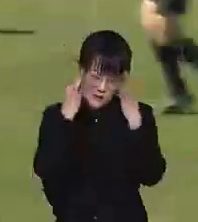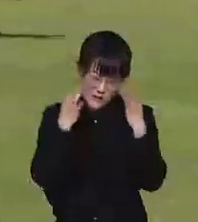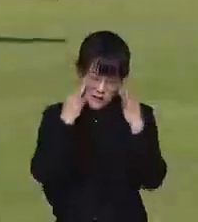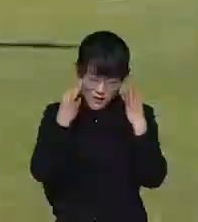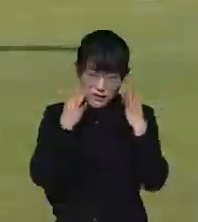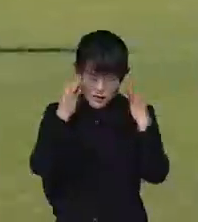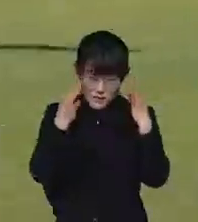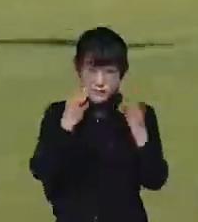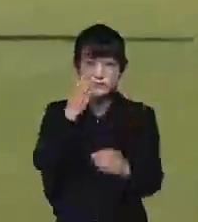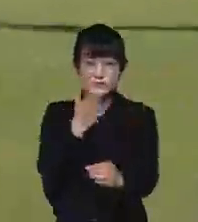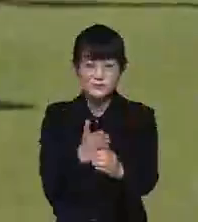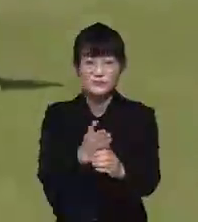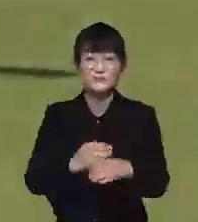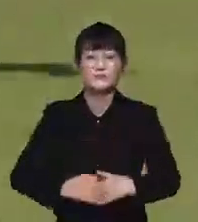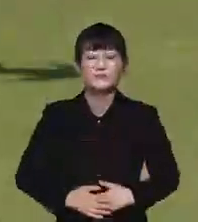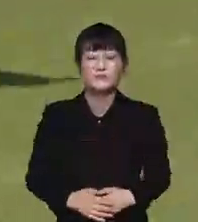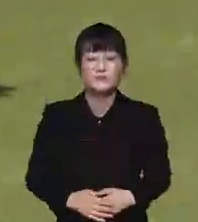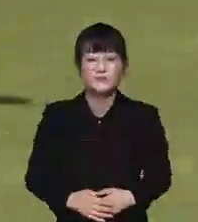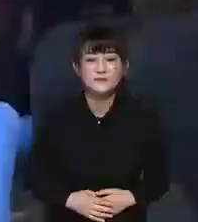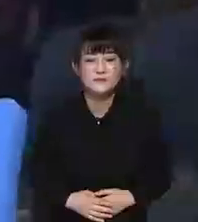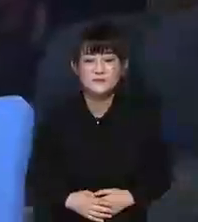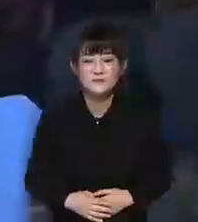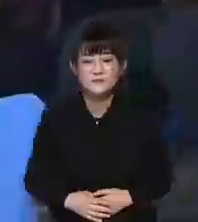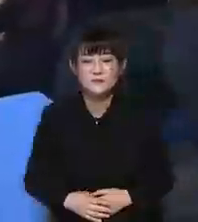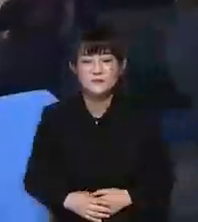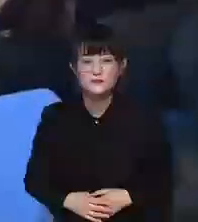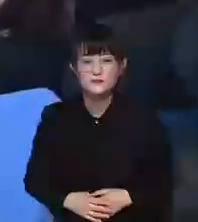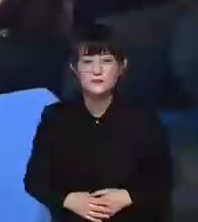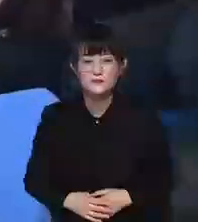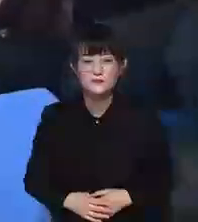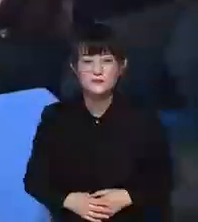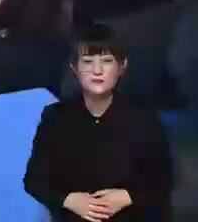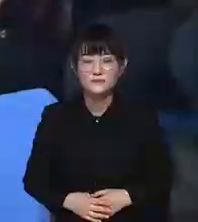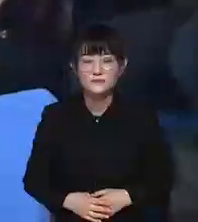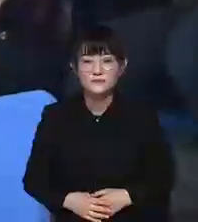열정이 경기장을 뜨겁게 달구고 있습니다. KBC 이동근입니다.